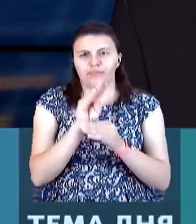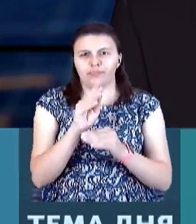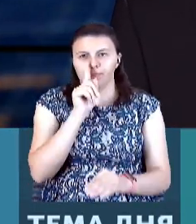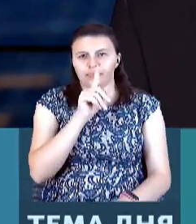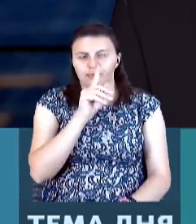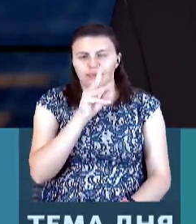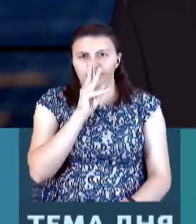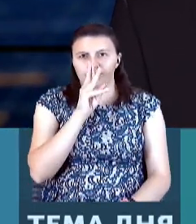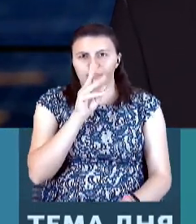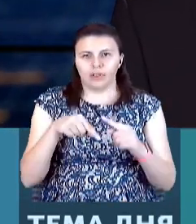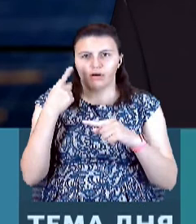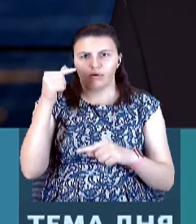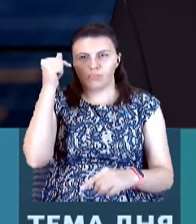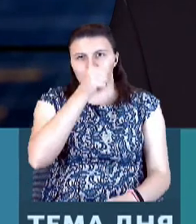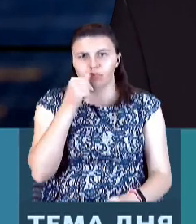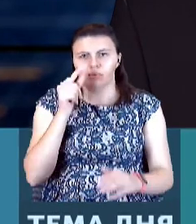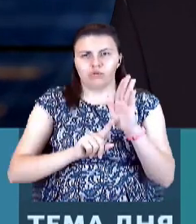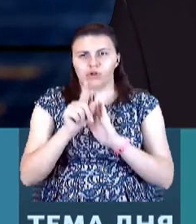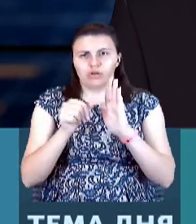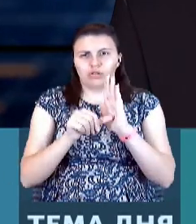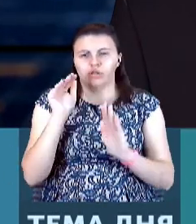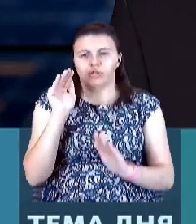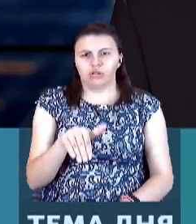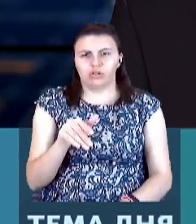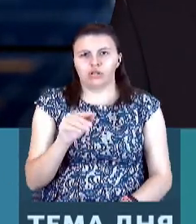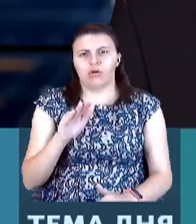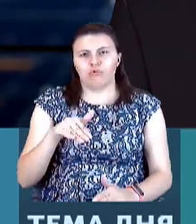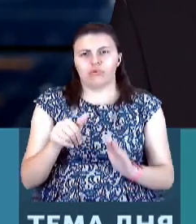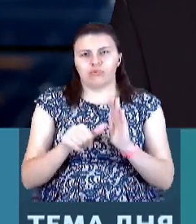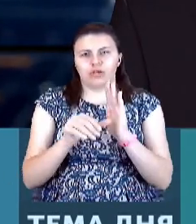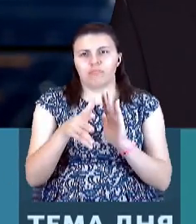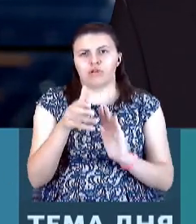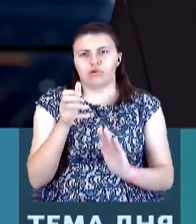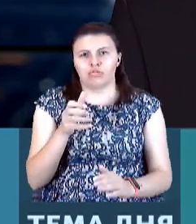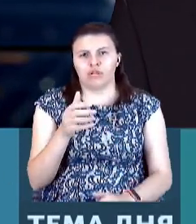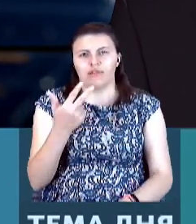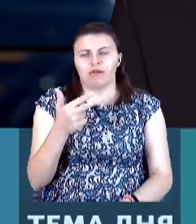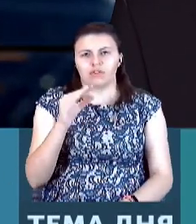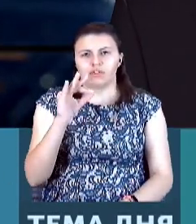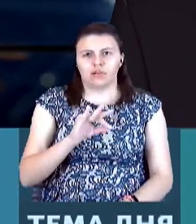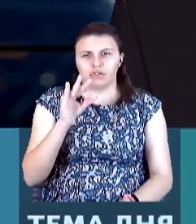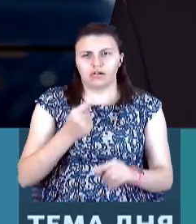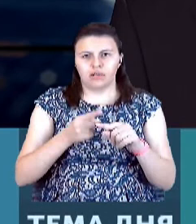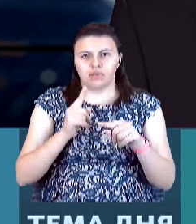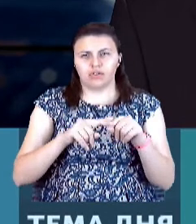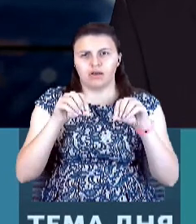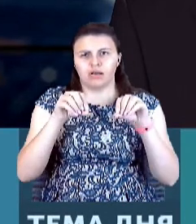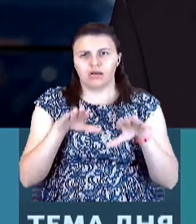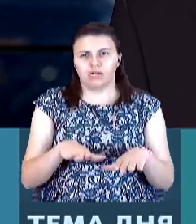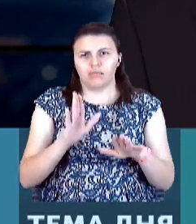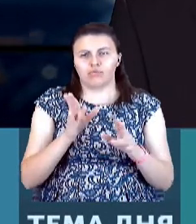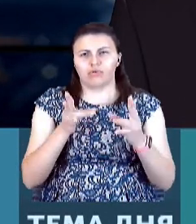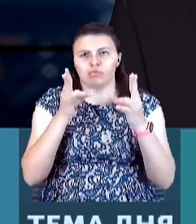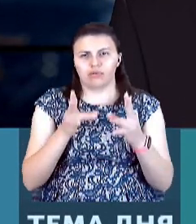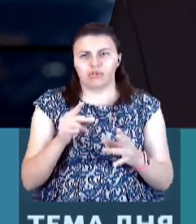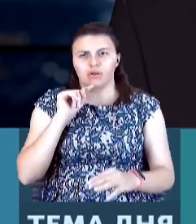року на початку 6 тисяч гривень і потім 6,5 тисяч гривень, фактично на 30%. Саме це рішення буде катастрофічним для